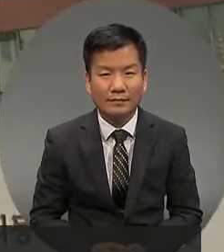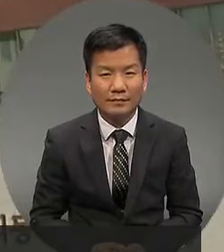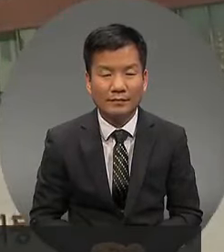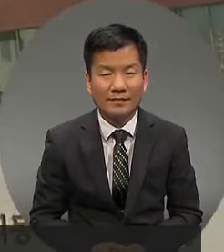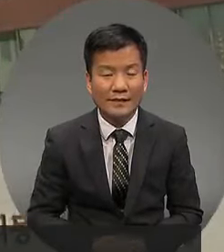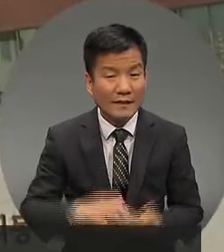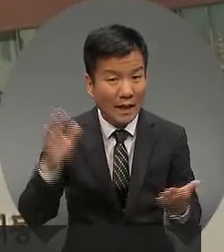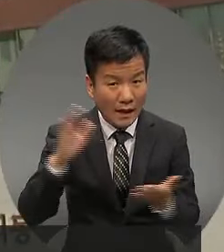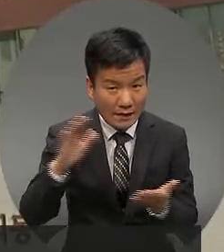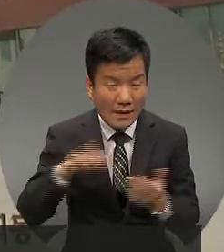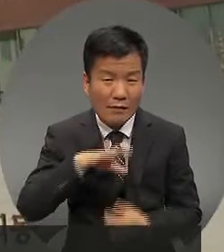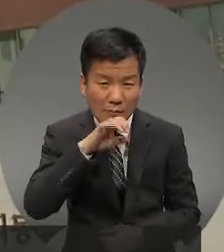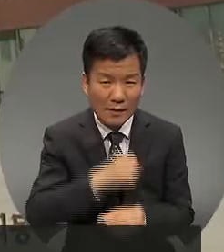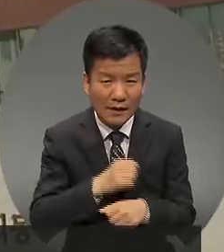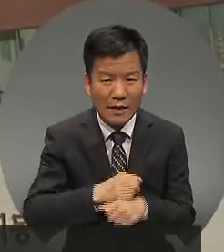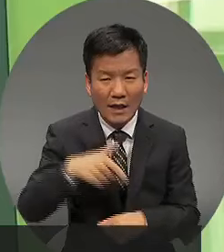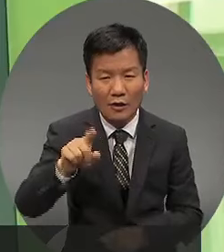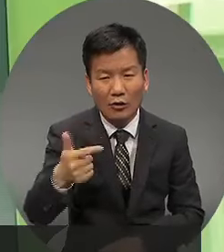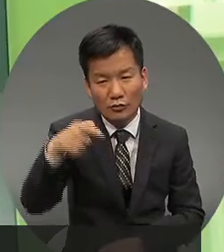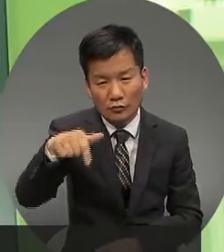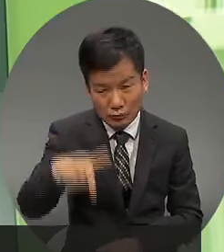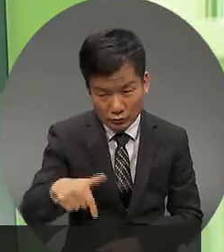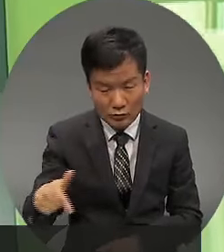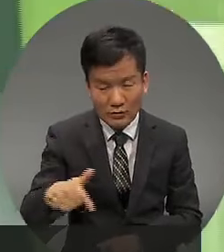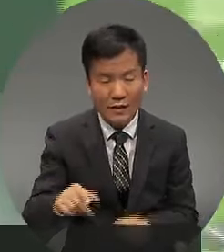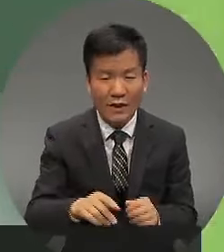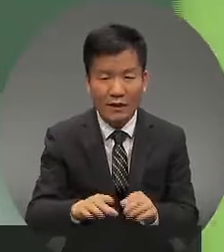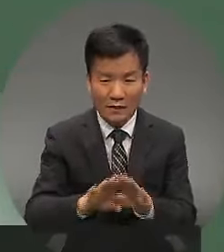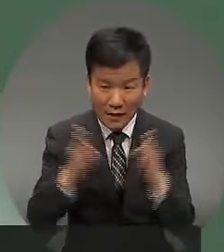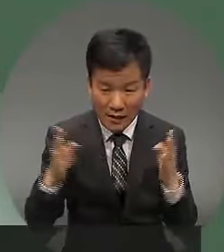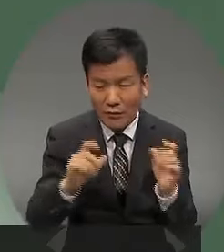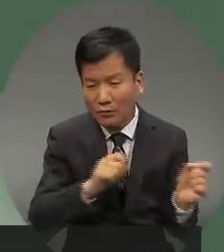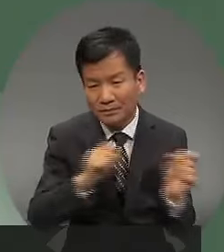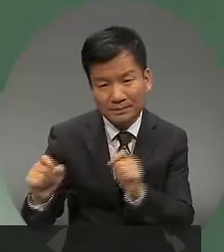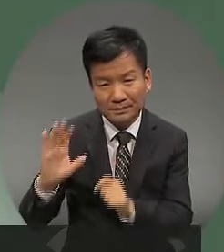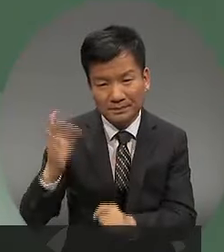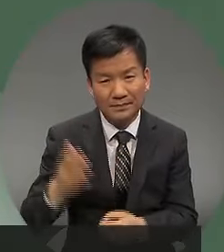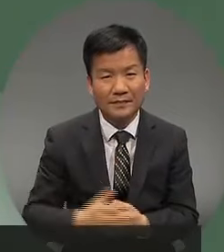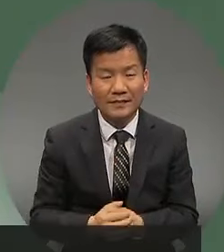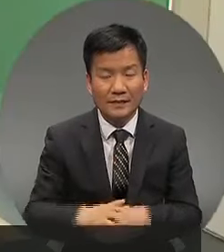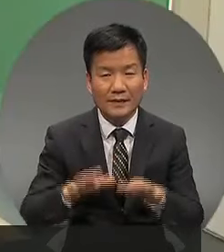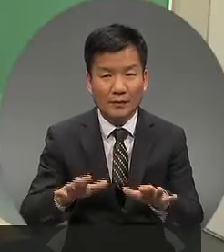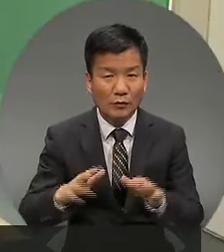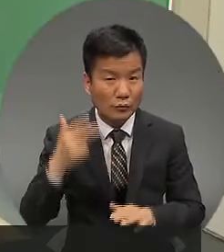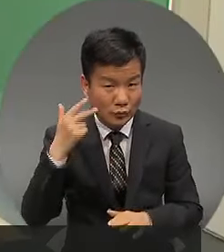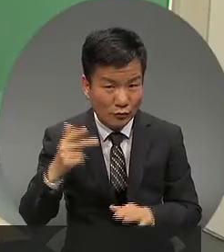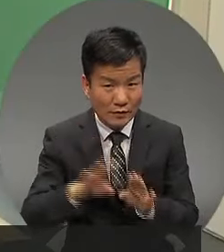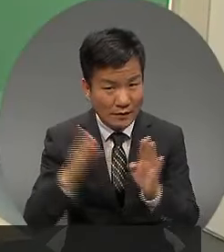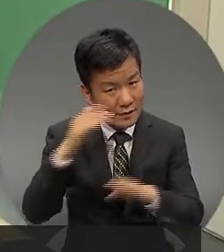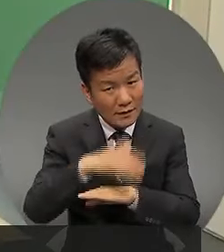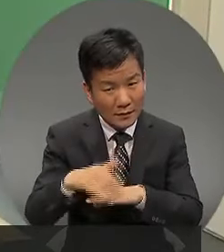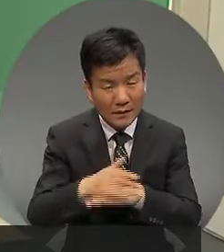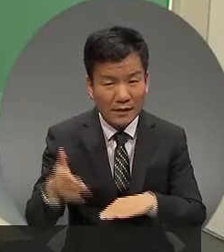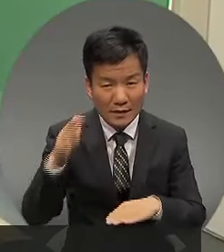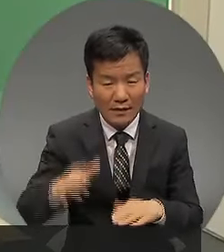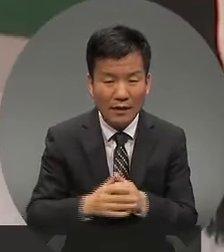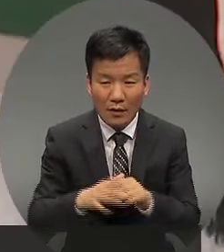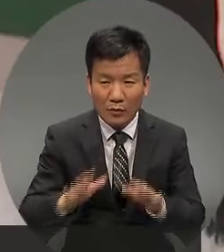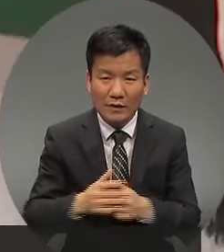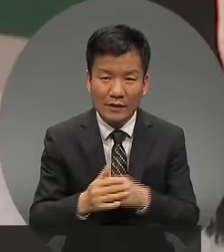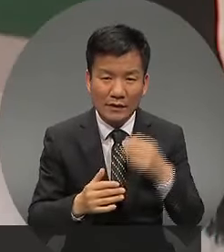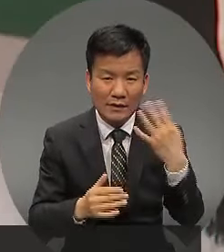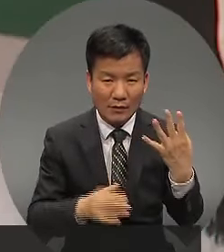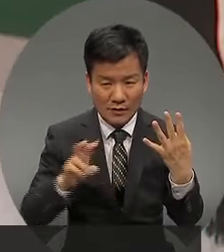학생들의 반발로 건국대 의대와 의전원 개강이 또 미뤄졌습니다 이번 주 수업을 재개할 예정이었는데 오는